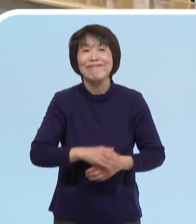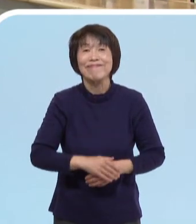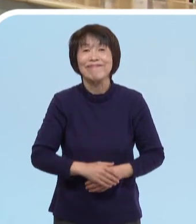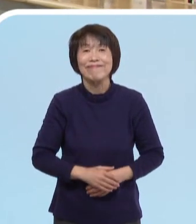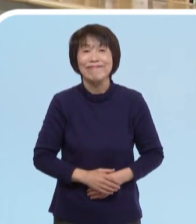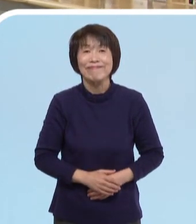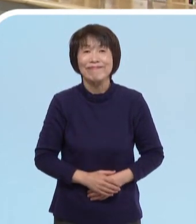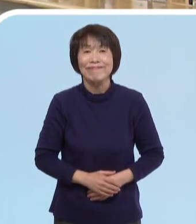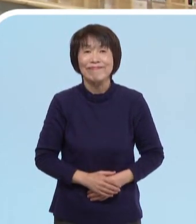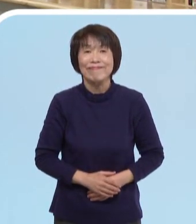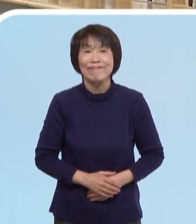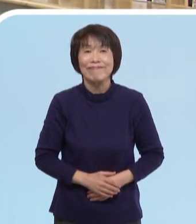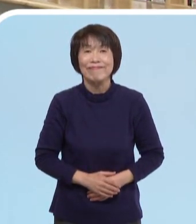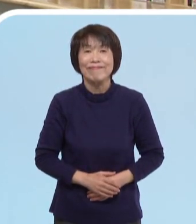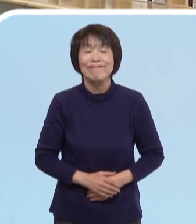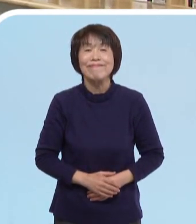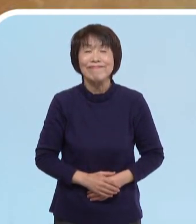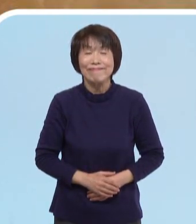きたいと思います。